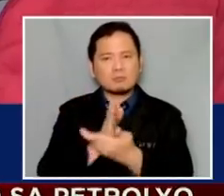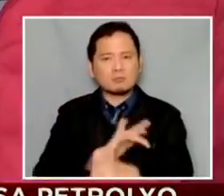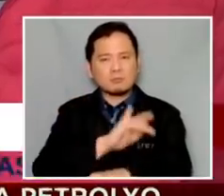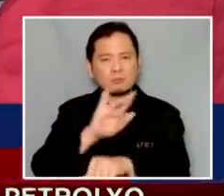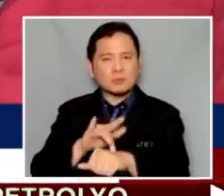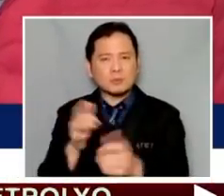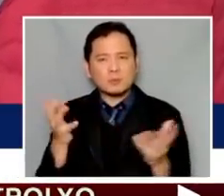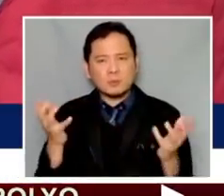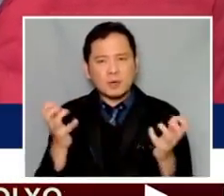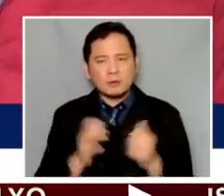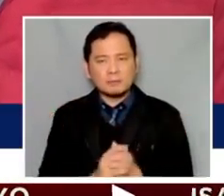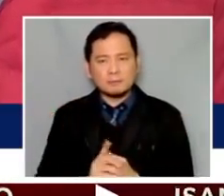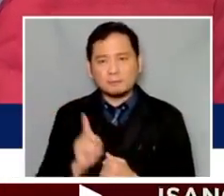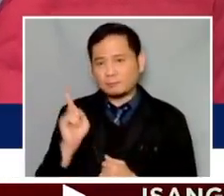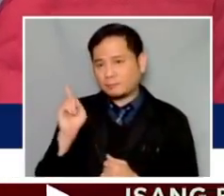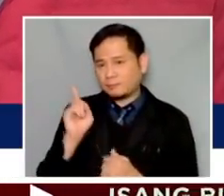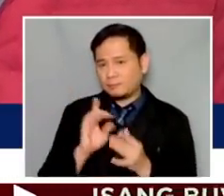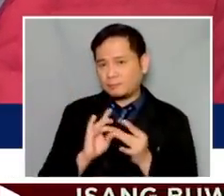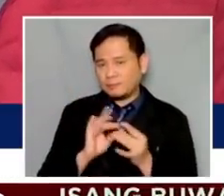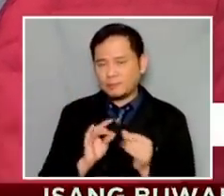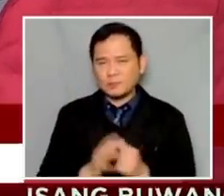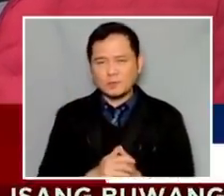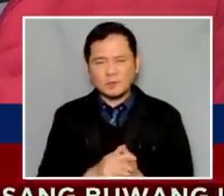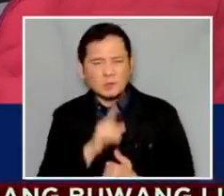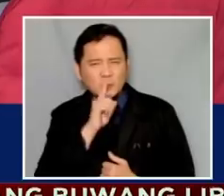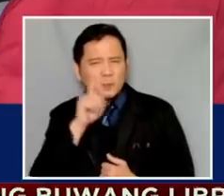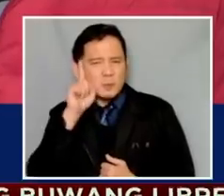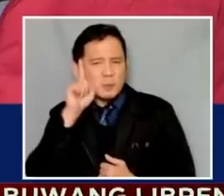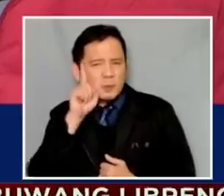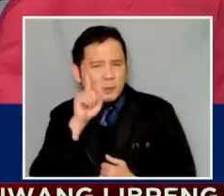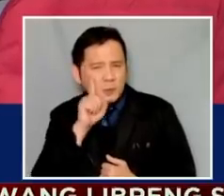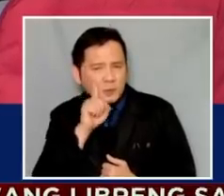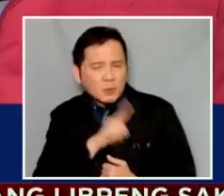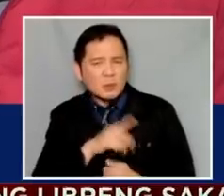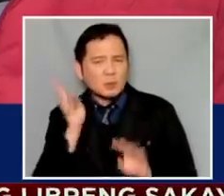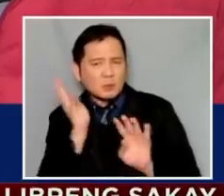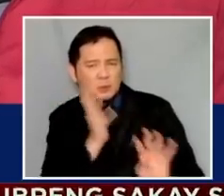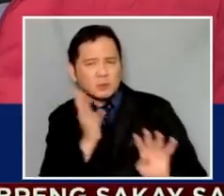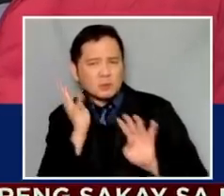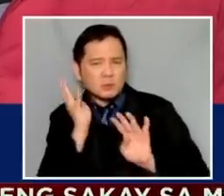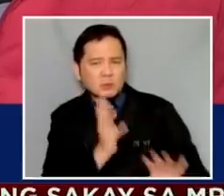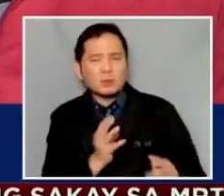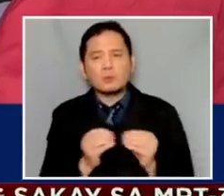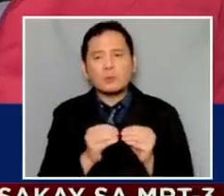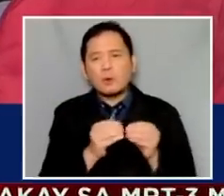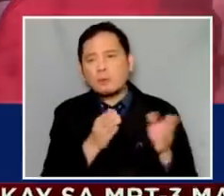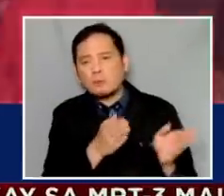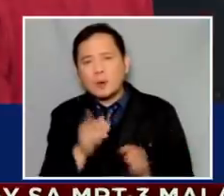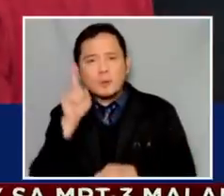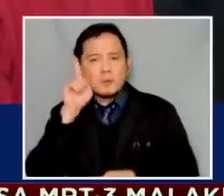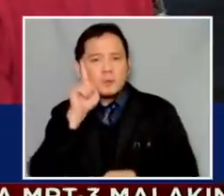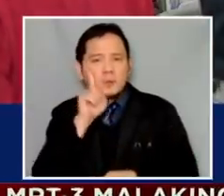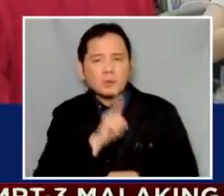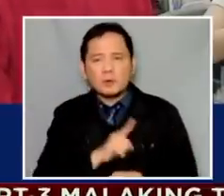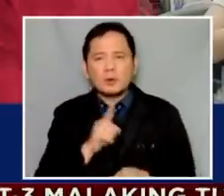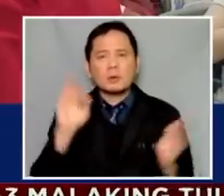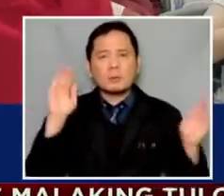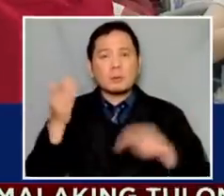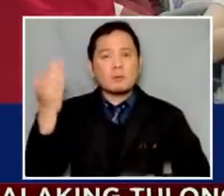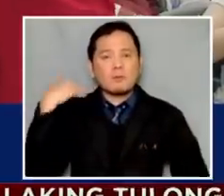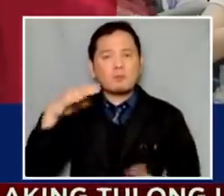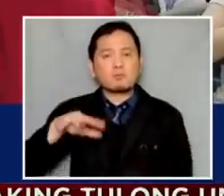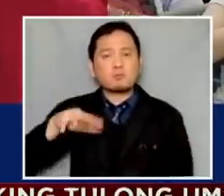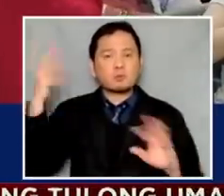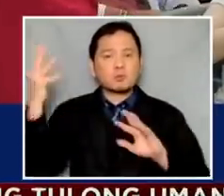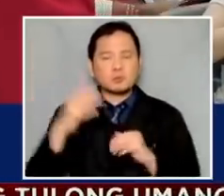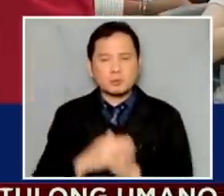before, mas smooth po yung flow ng mga tao ngayon. Tsaka mas organized siya compared before. Napuno ang loob